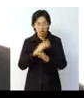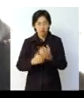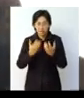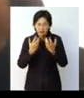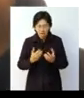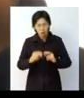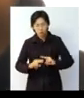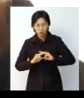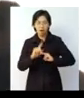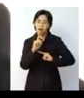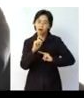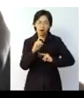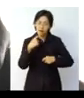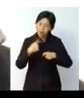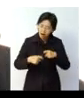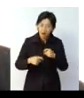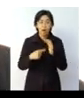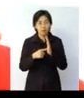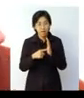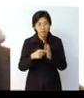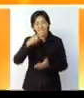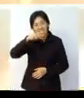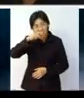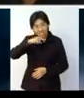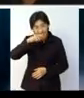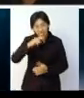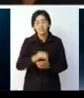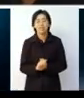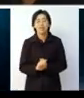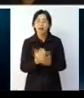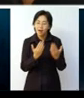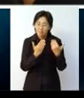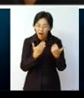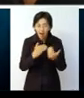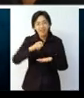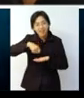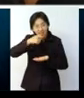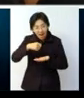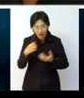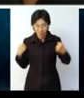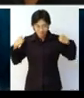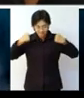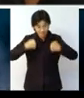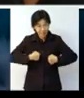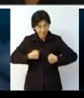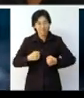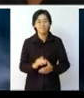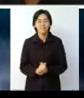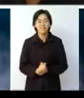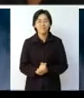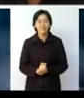้ไม่สามารถช่วยเหลือกิจวัตรประจำวันได้อย่างเช่นแปรงฟันอาบน้ำแปรงฟันกินข้าวแต่งตั